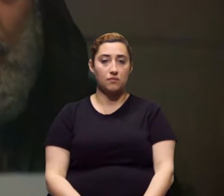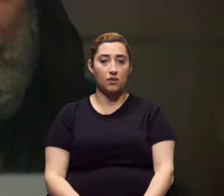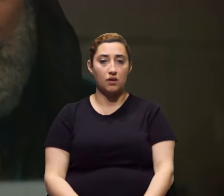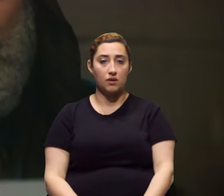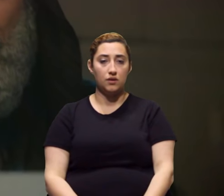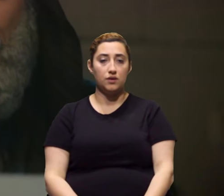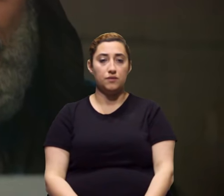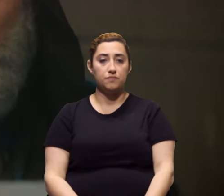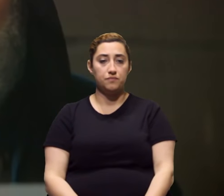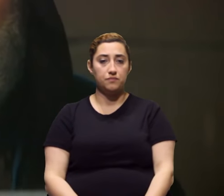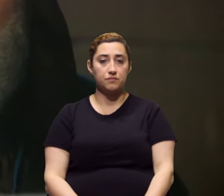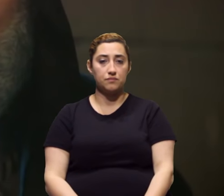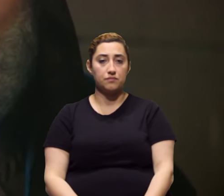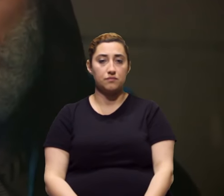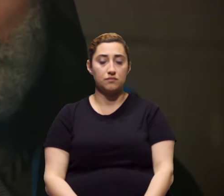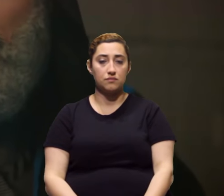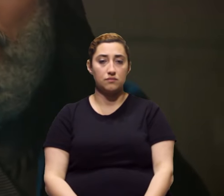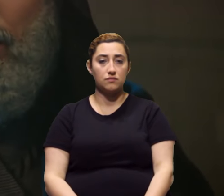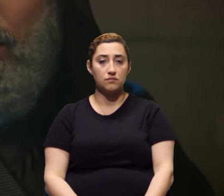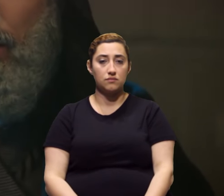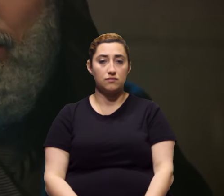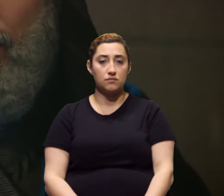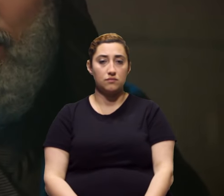Giden gözü dönmüş halde etrafına bakınıyor.